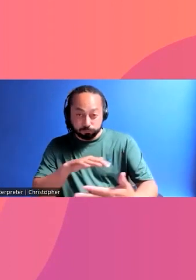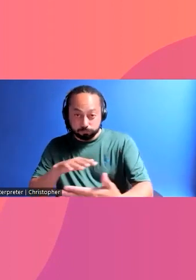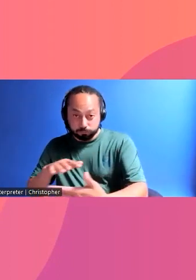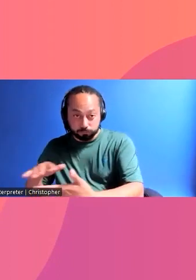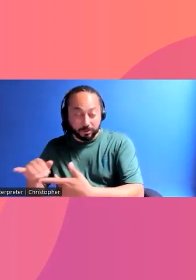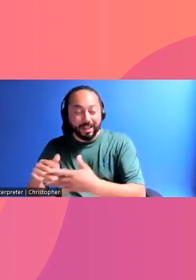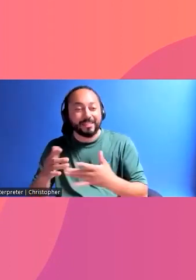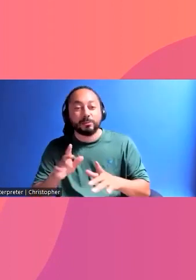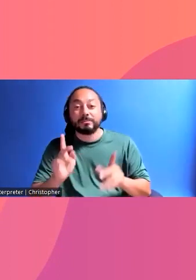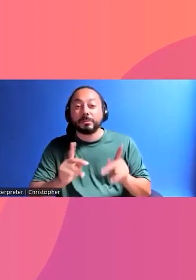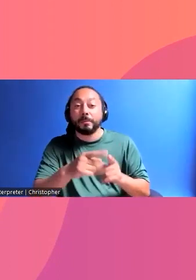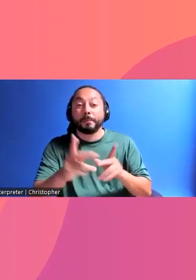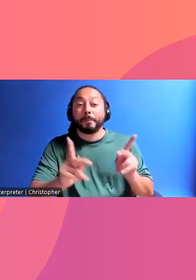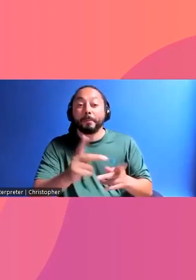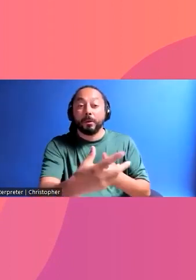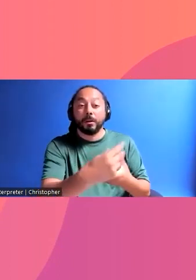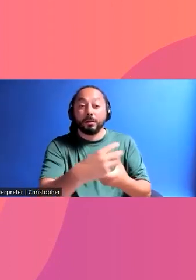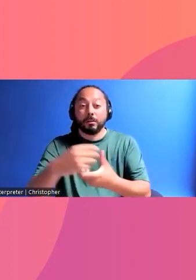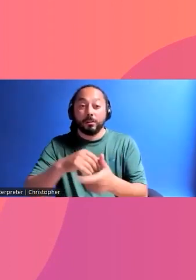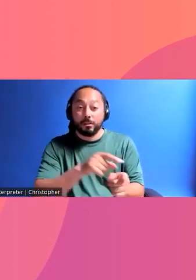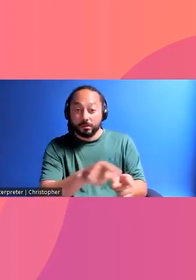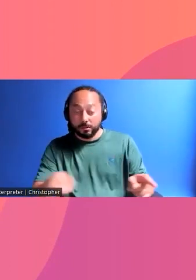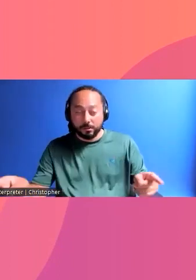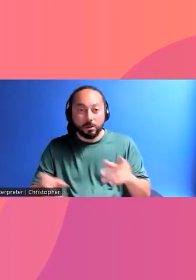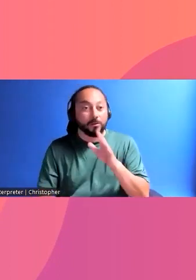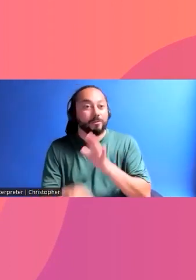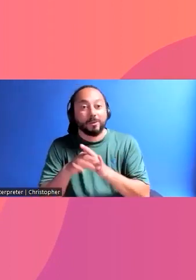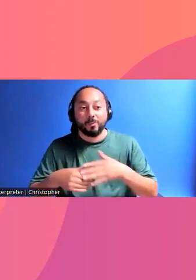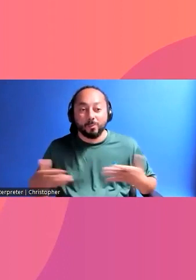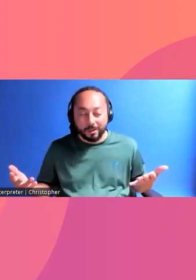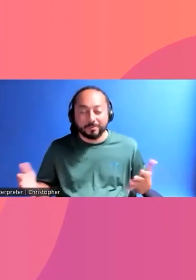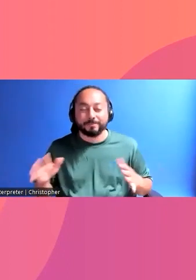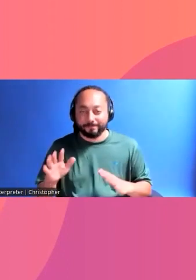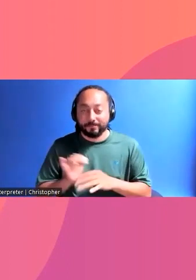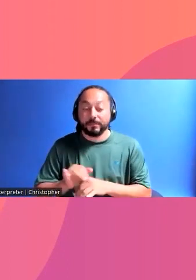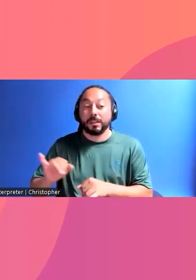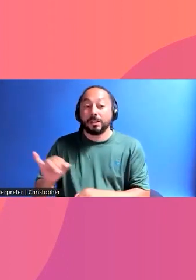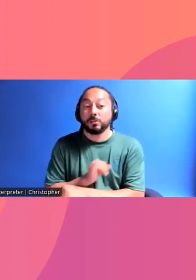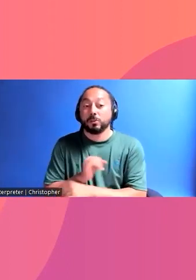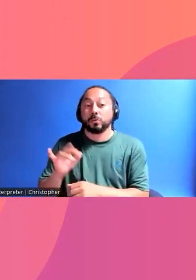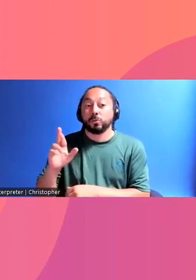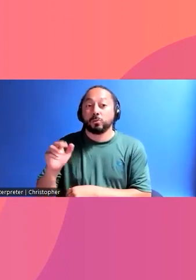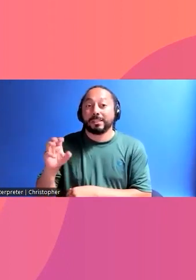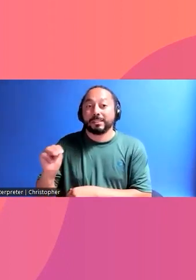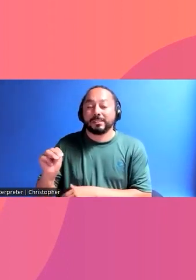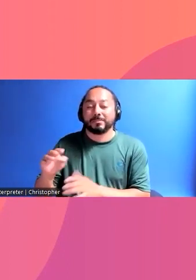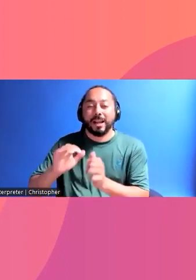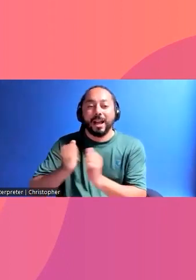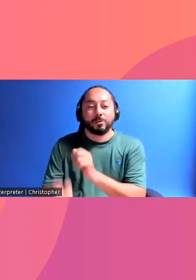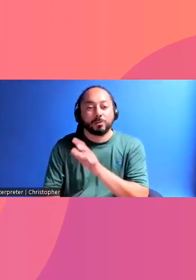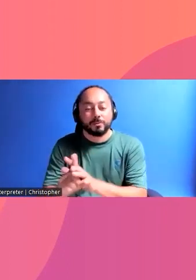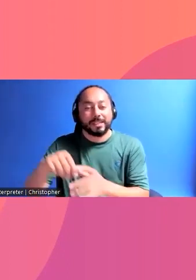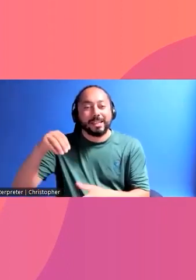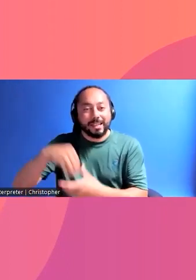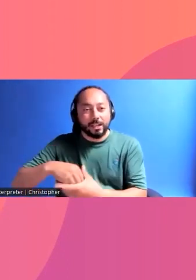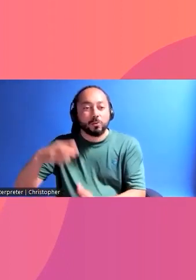qui est ressorti en utilisant l'expérience de ces participants était la chose suivante. Le racisme institutionnel